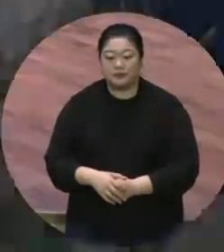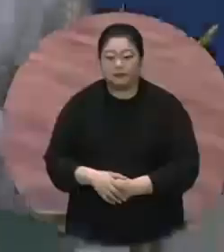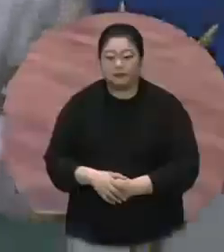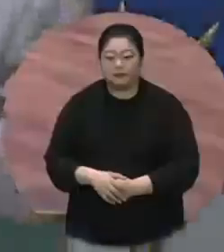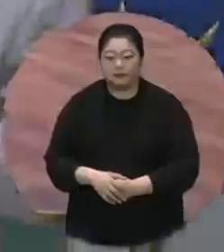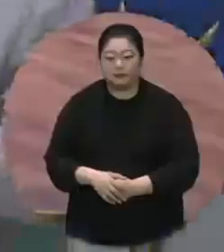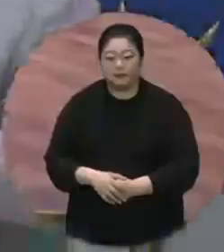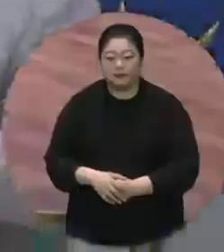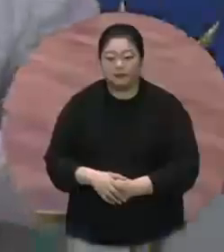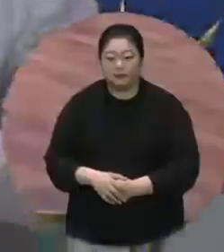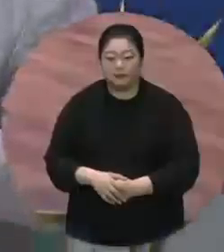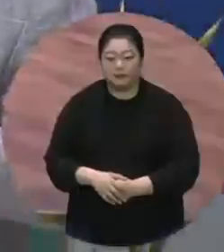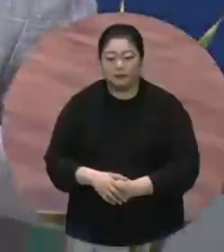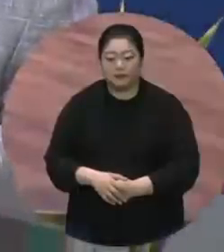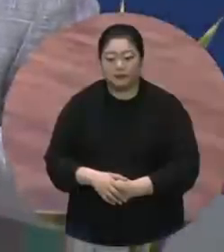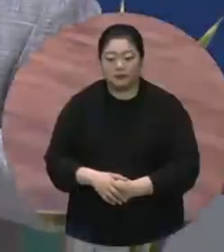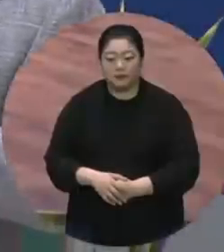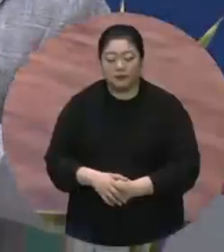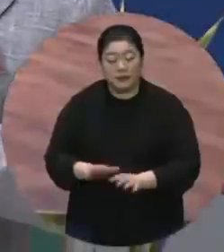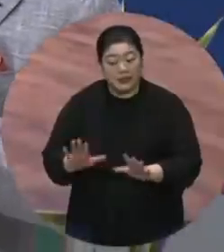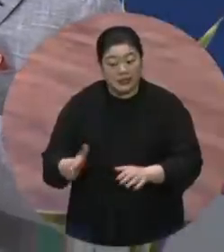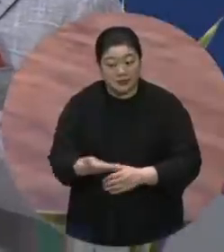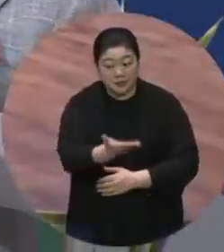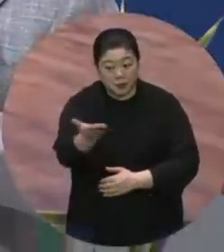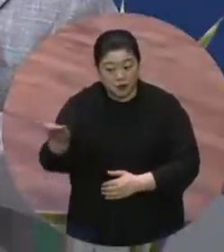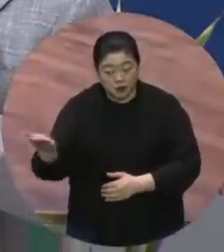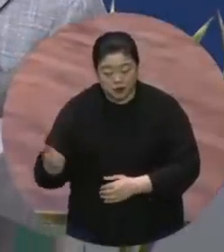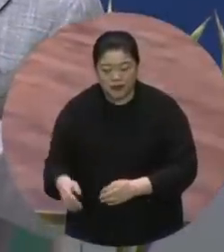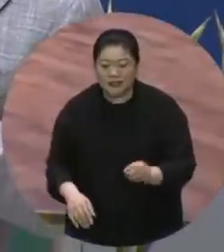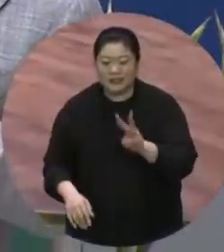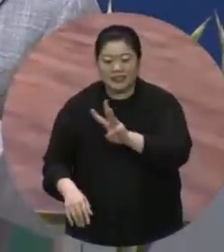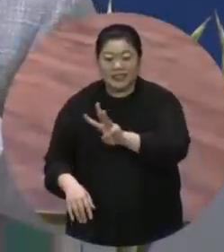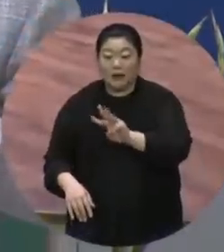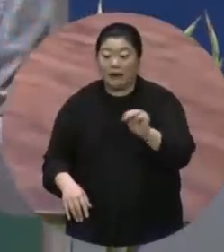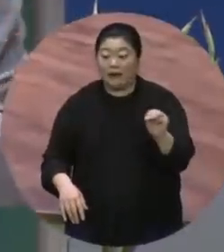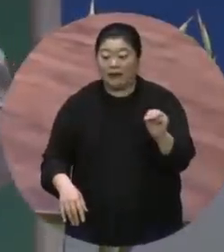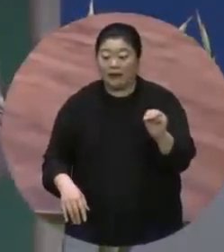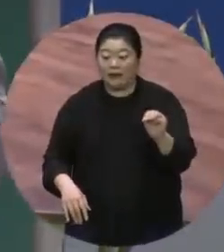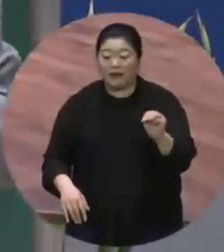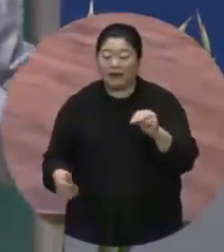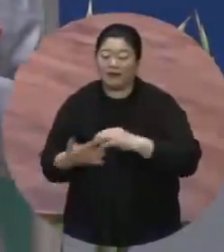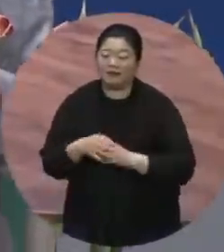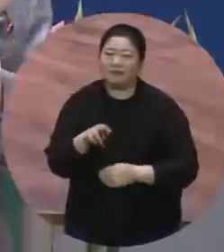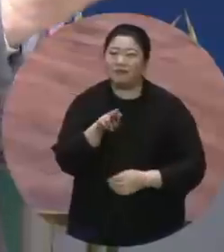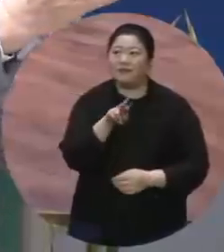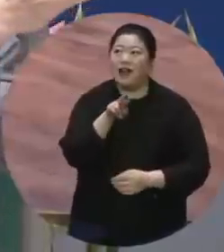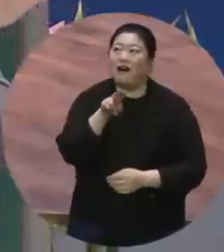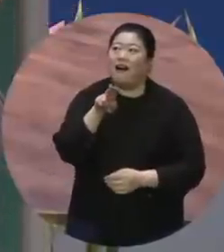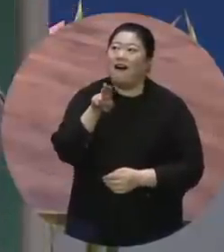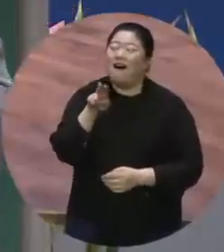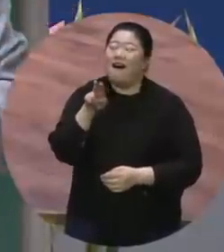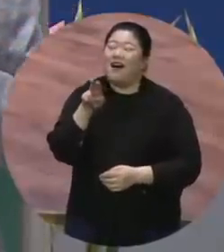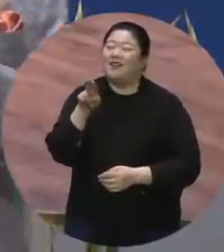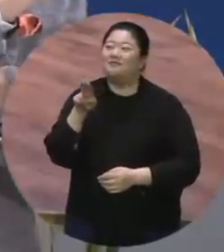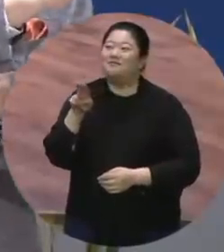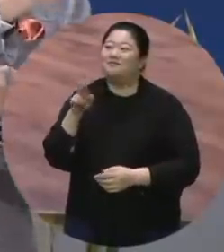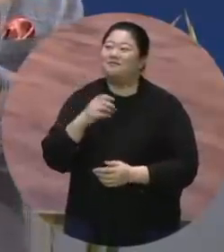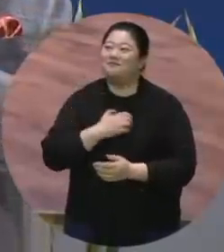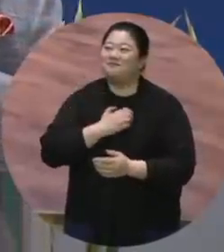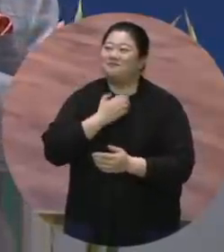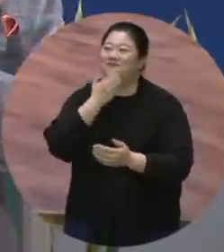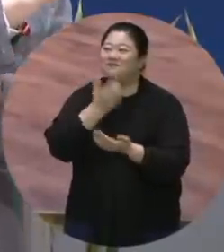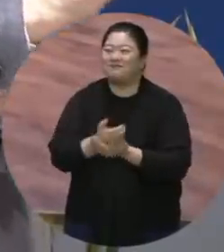여러분이 말이죠. 이 예원교회가 지금 나는 올 때마다 감격해요. 있자. 이